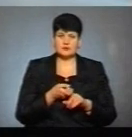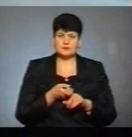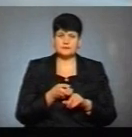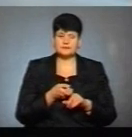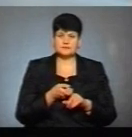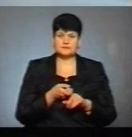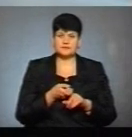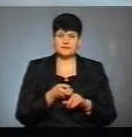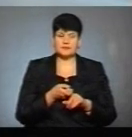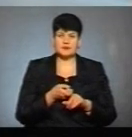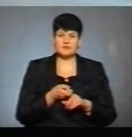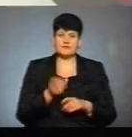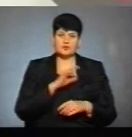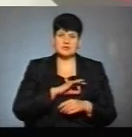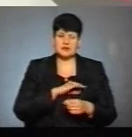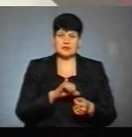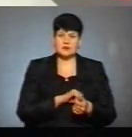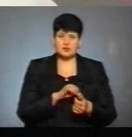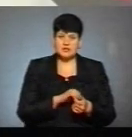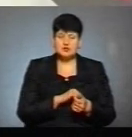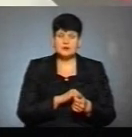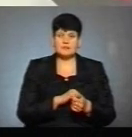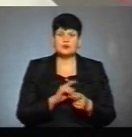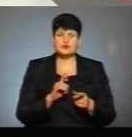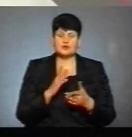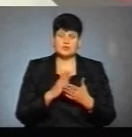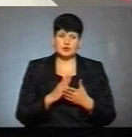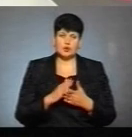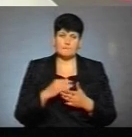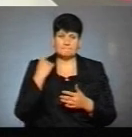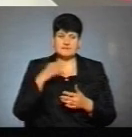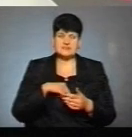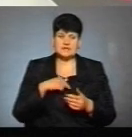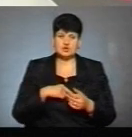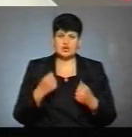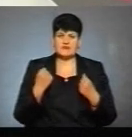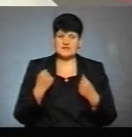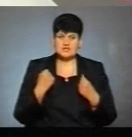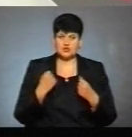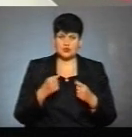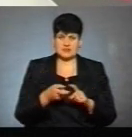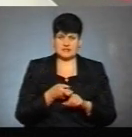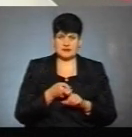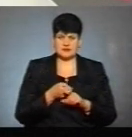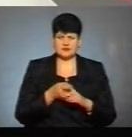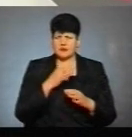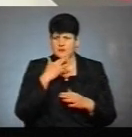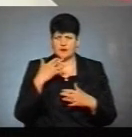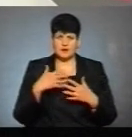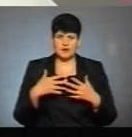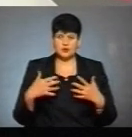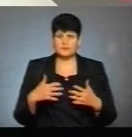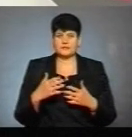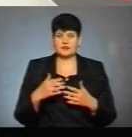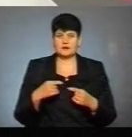зловживання наркотичними речовинами і що призводить до психічної і фізичної залежності. Ну і ряду вже там